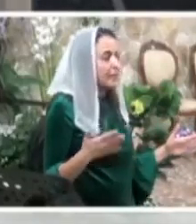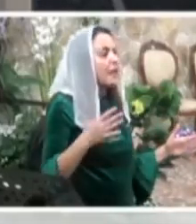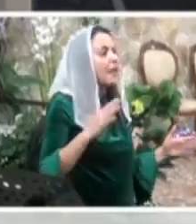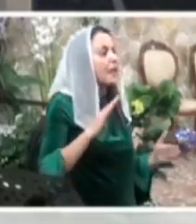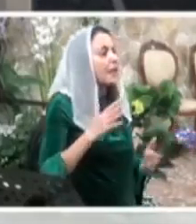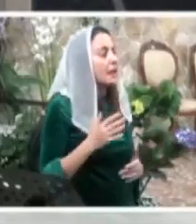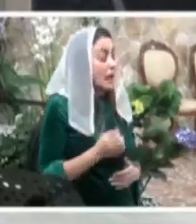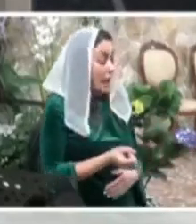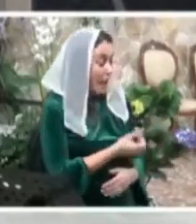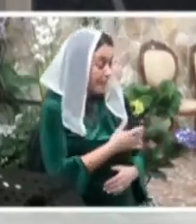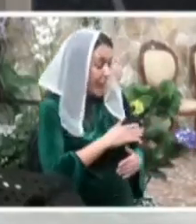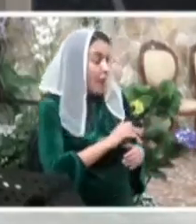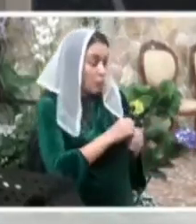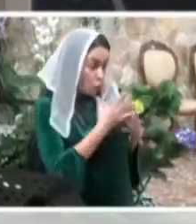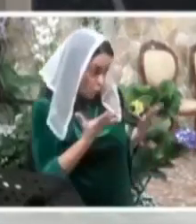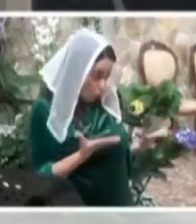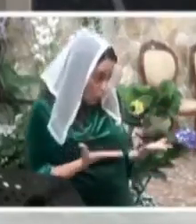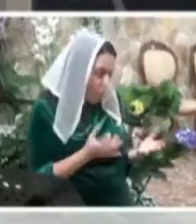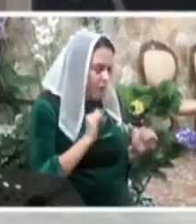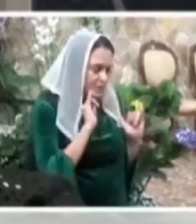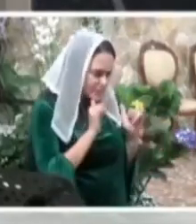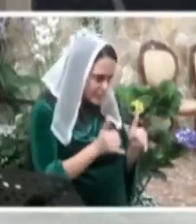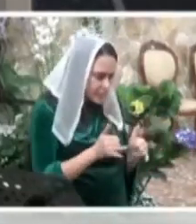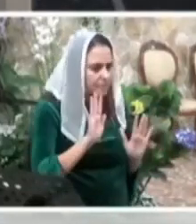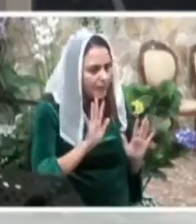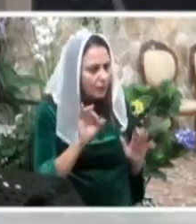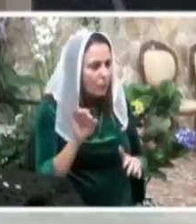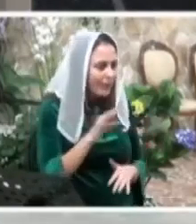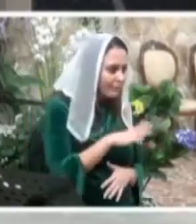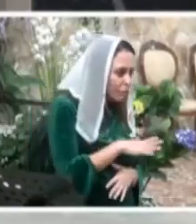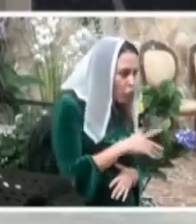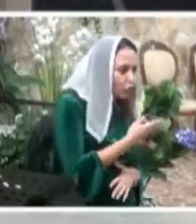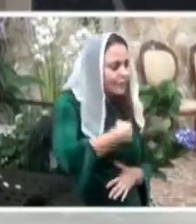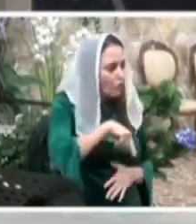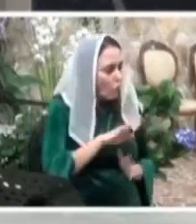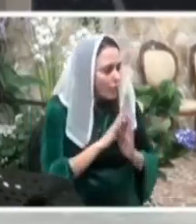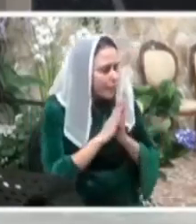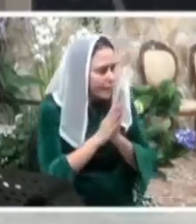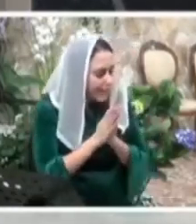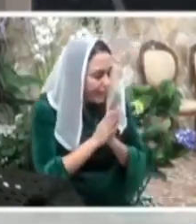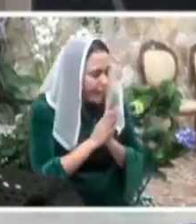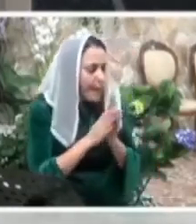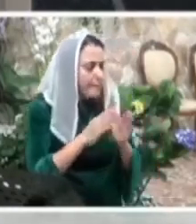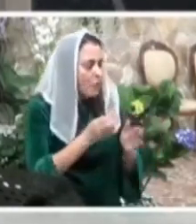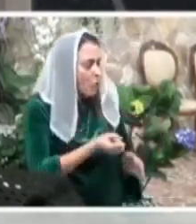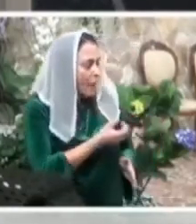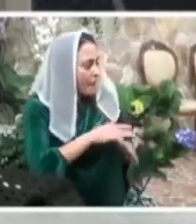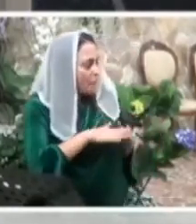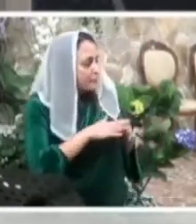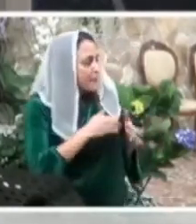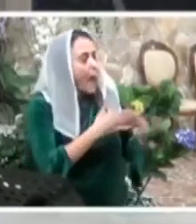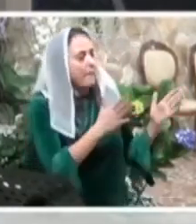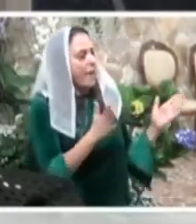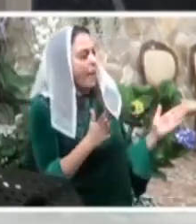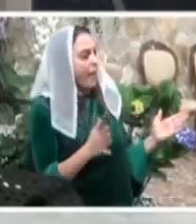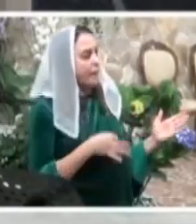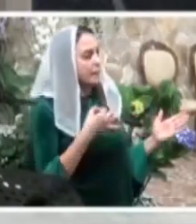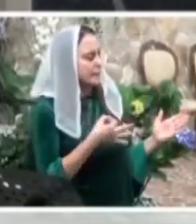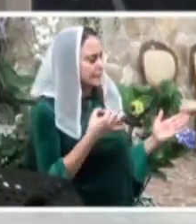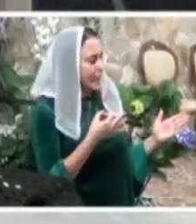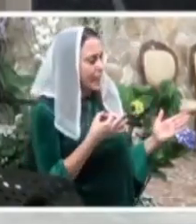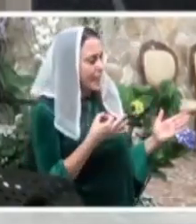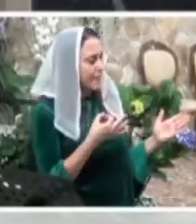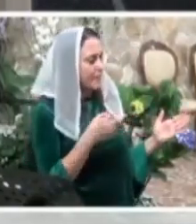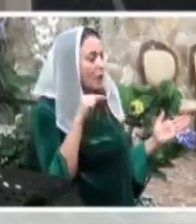Apriamo il cuore in qualche maniera e cerchiamo il Signore, però la porta rimane aperta. E quella